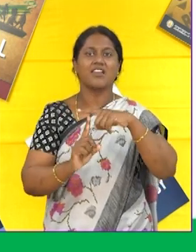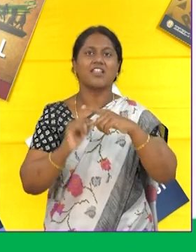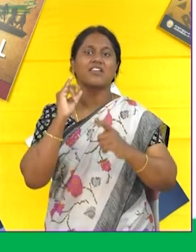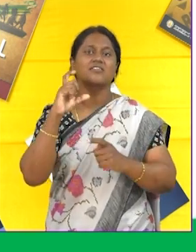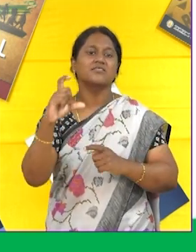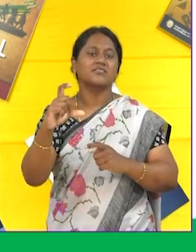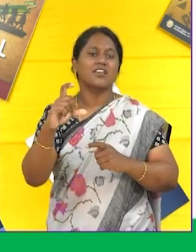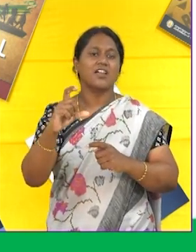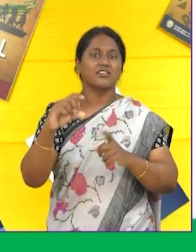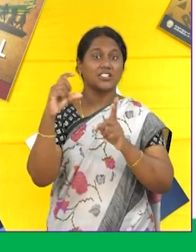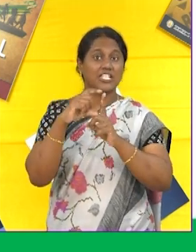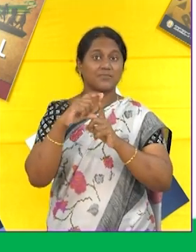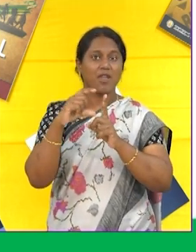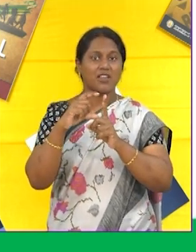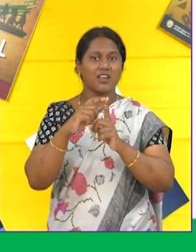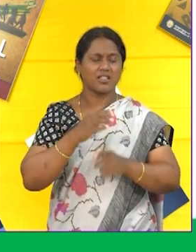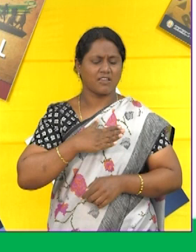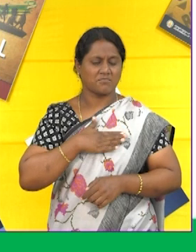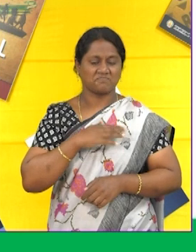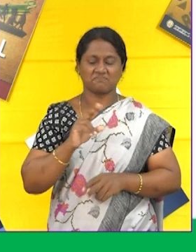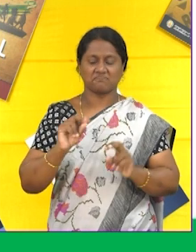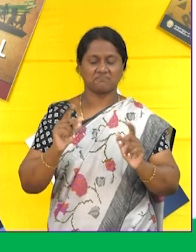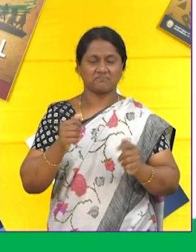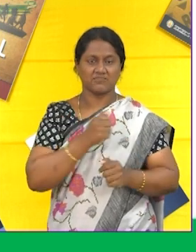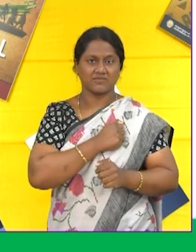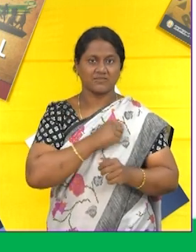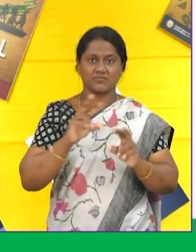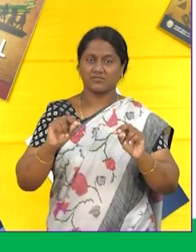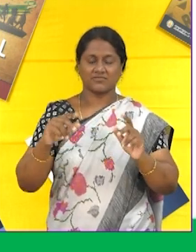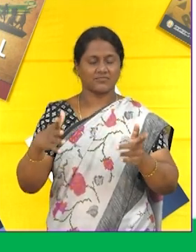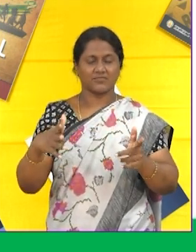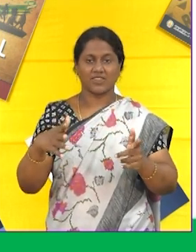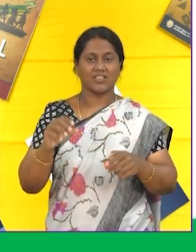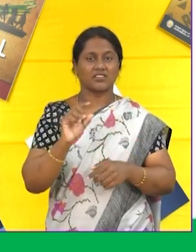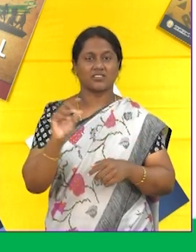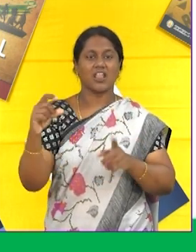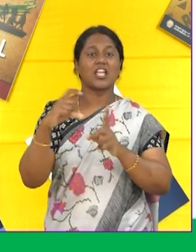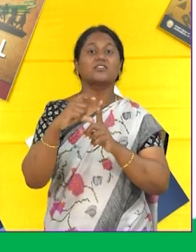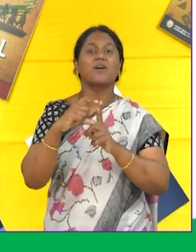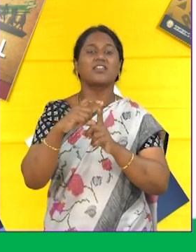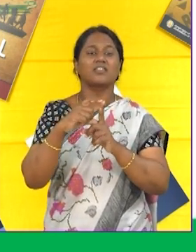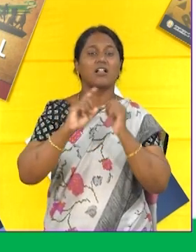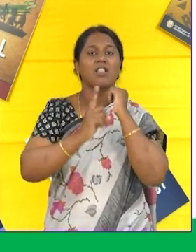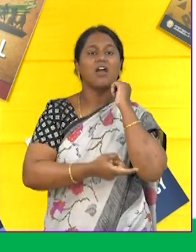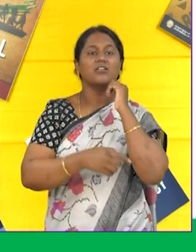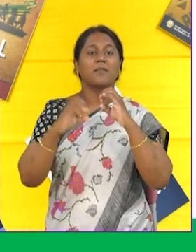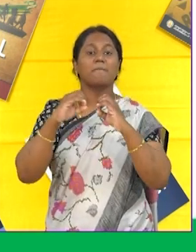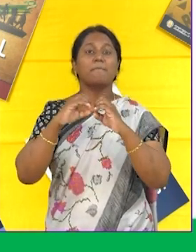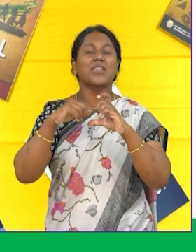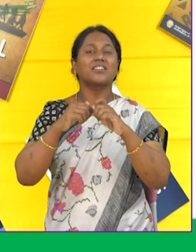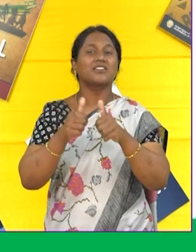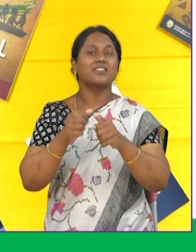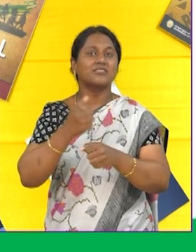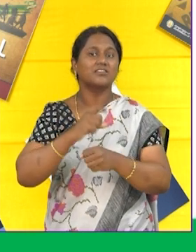சொல்கிறது. despondent, without hope, expecting no improvement. நம்பிக்கையற்றவரை தான் நம்ம despondent அப்படின்னு சொல்கிறோம்.